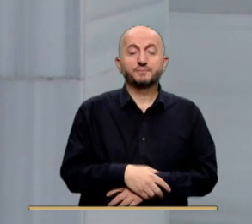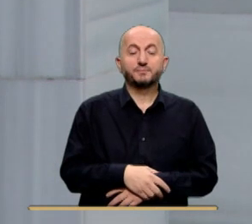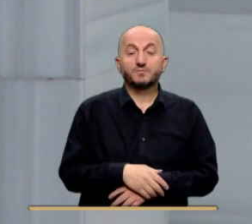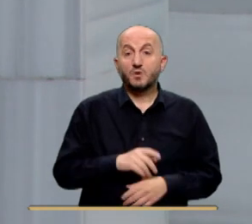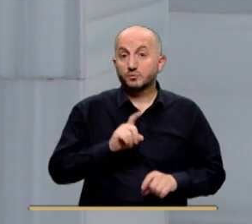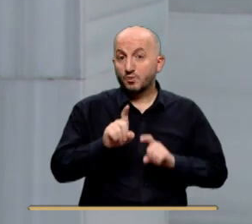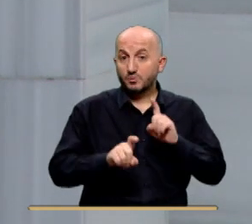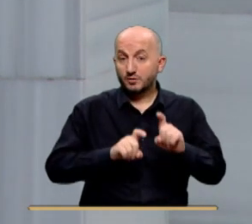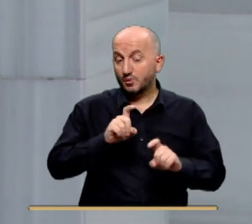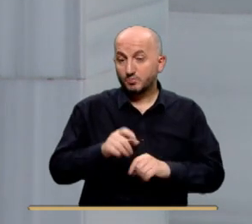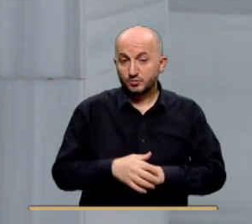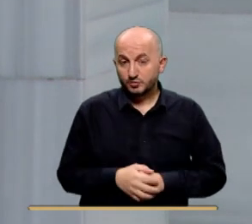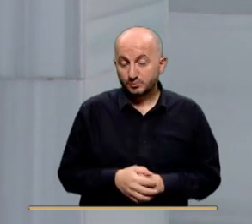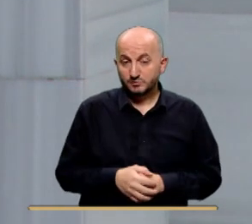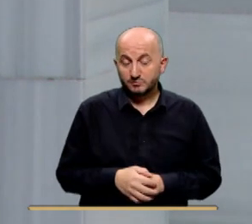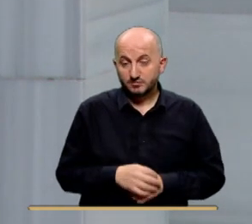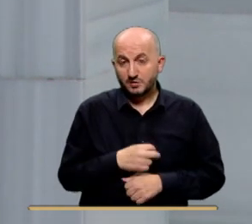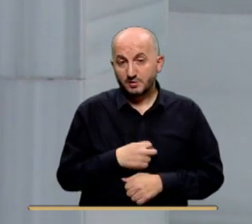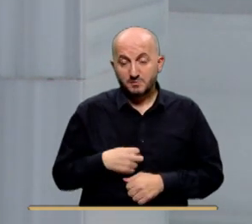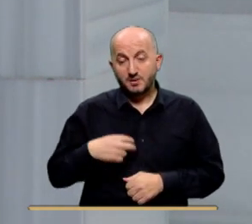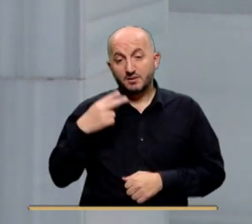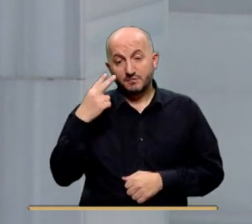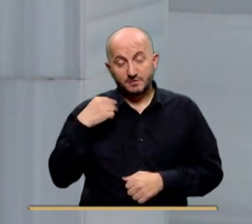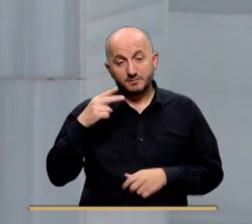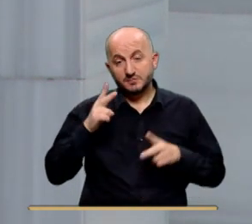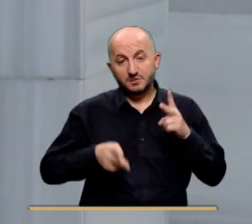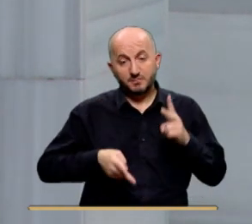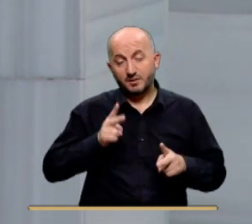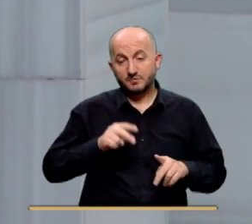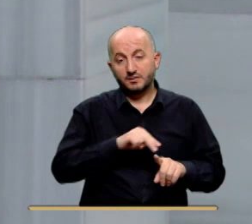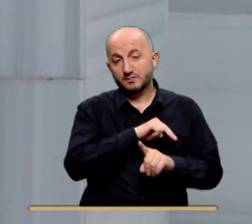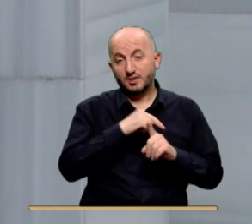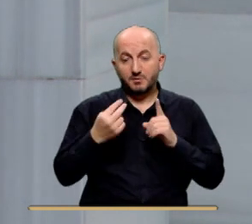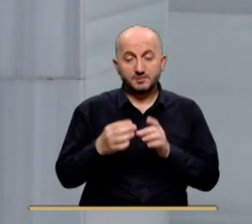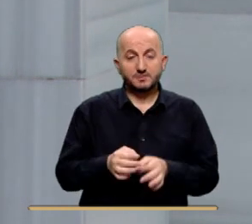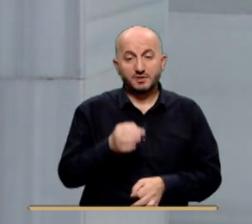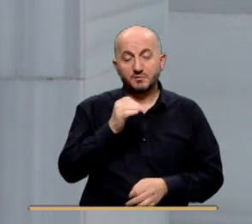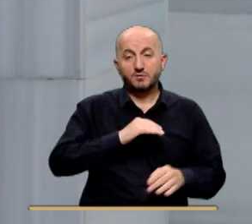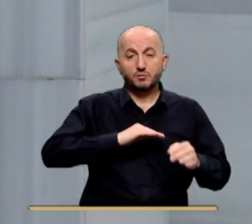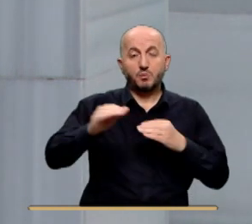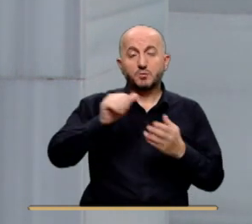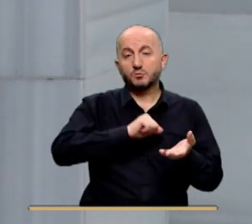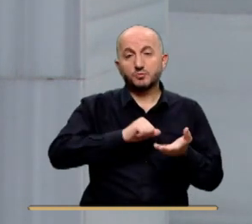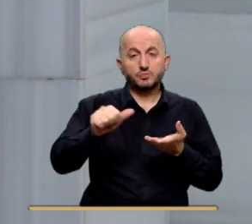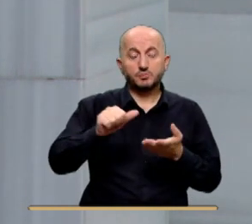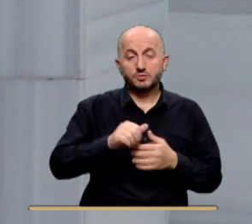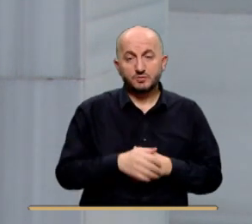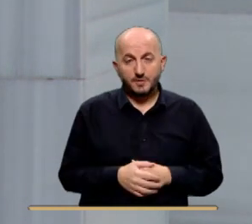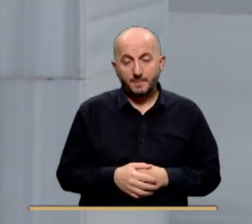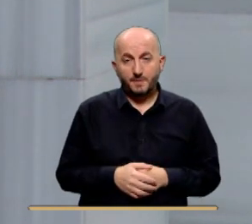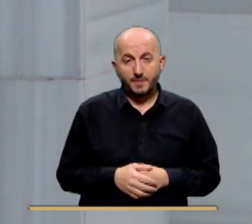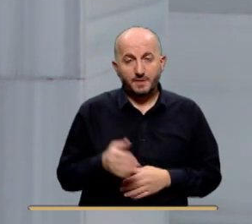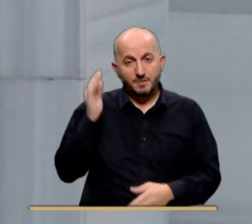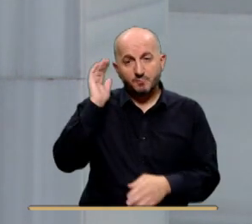sorular sormuştur. Efendimiz de bazen sahabesinden birine veya toplumun tümüne, mesela